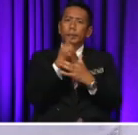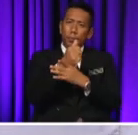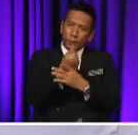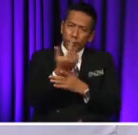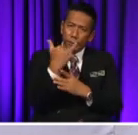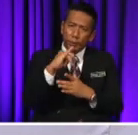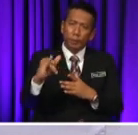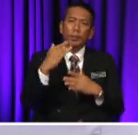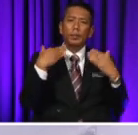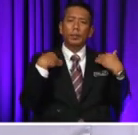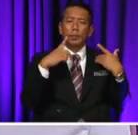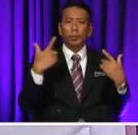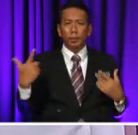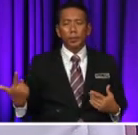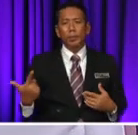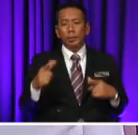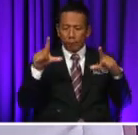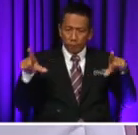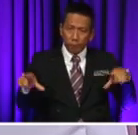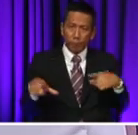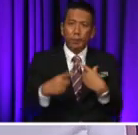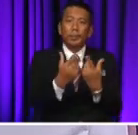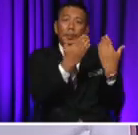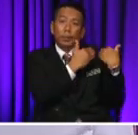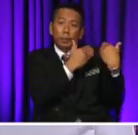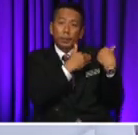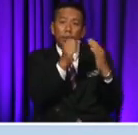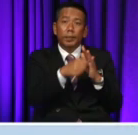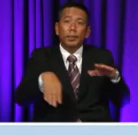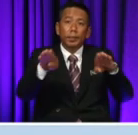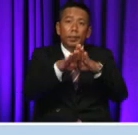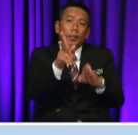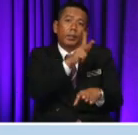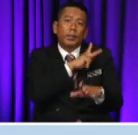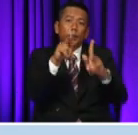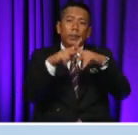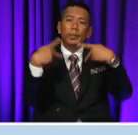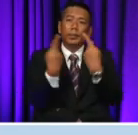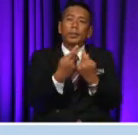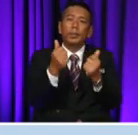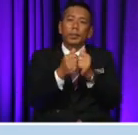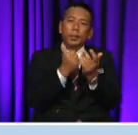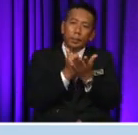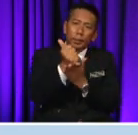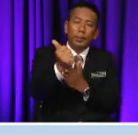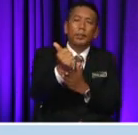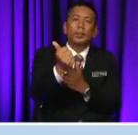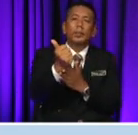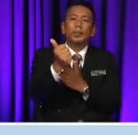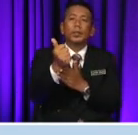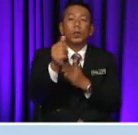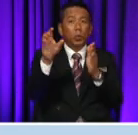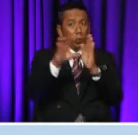adalah melaksanakan tanggung jawab sebagai ketua keluarga dengan amanah baik kalau